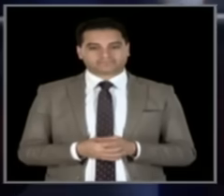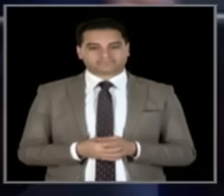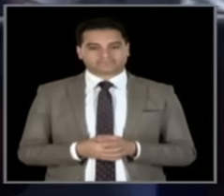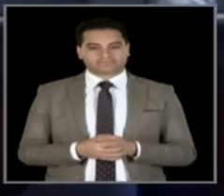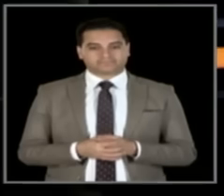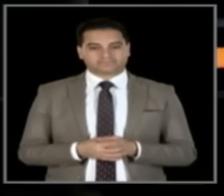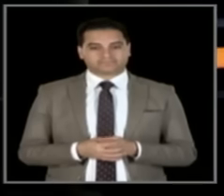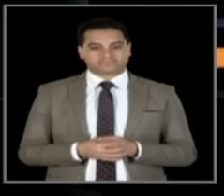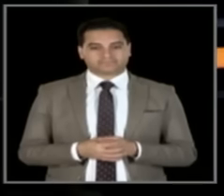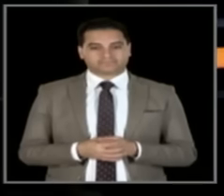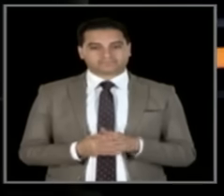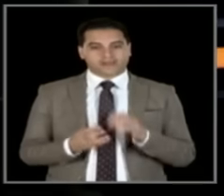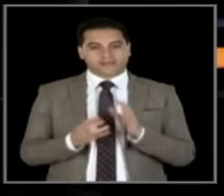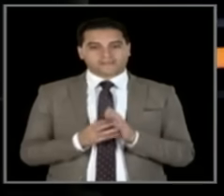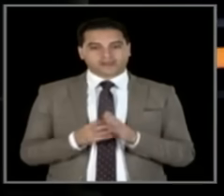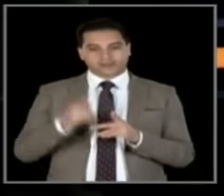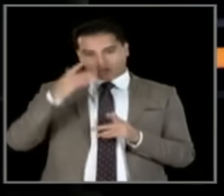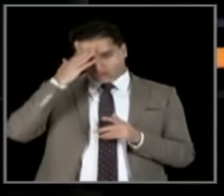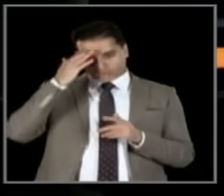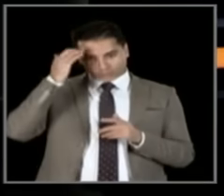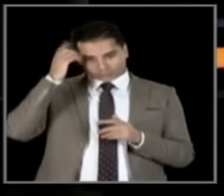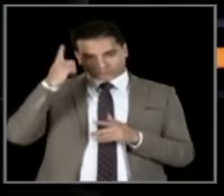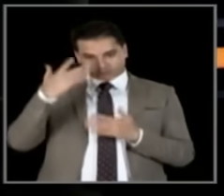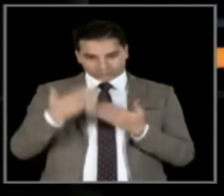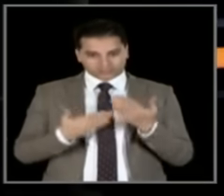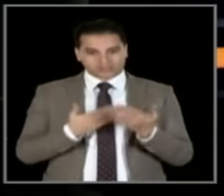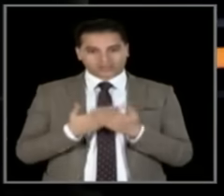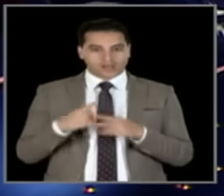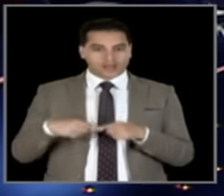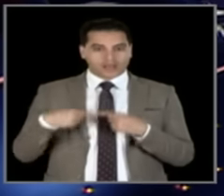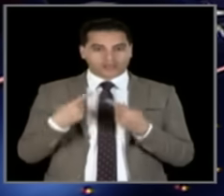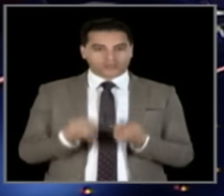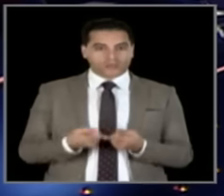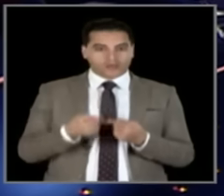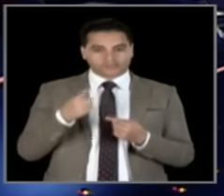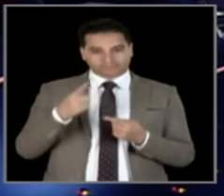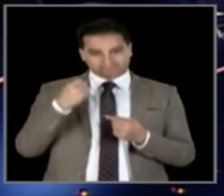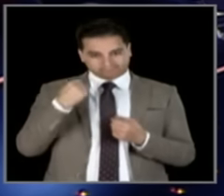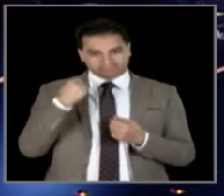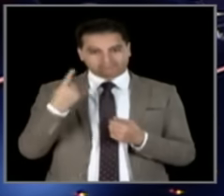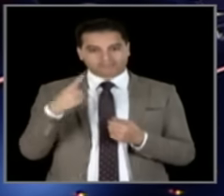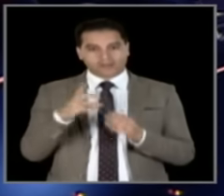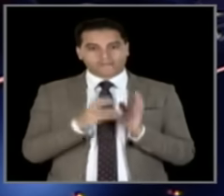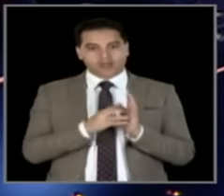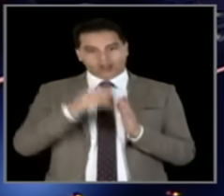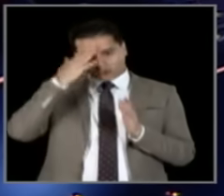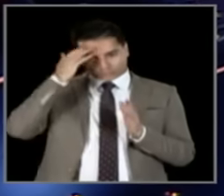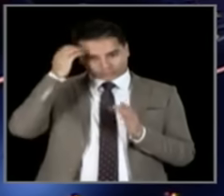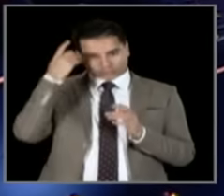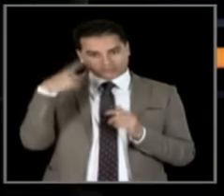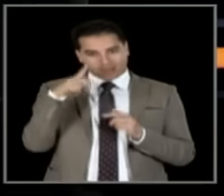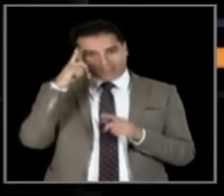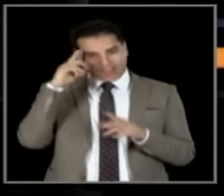جامعة أسيوط بتعود إلى مستواها الحقيقي. الحمد لله. هو ده مستوى جامعة أسيوط اللي